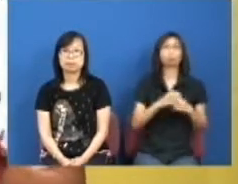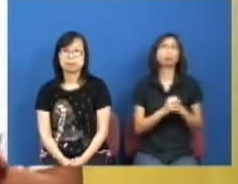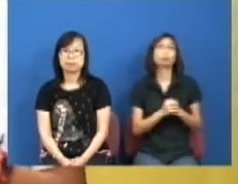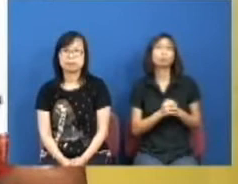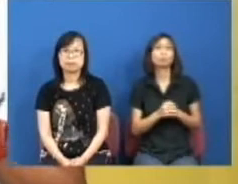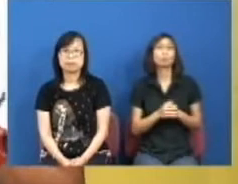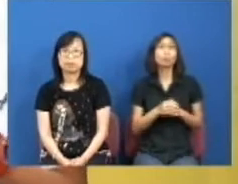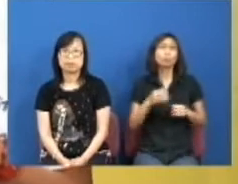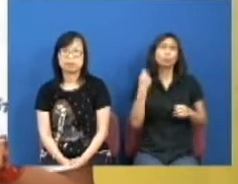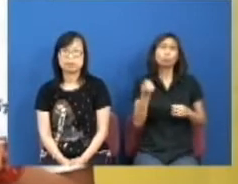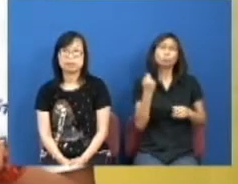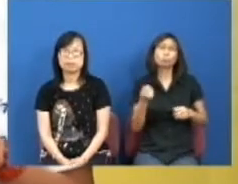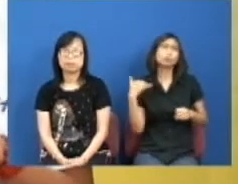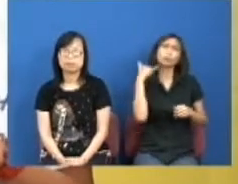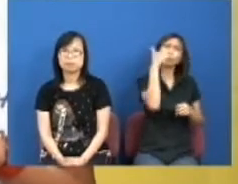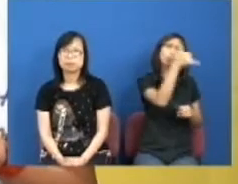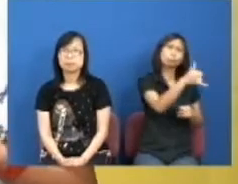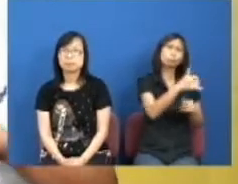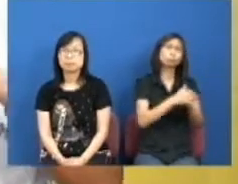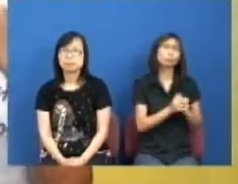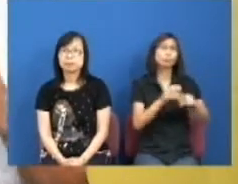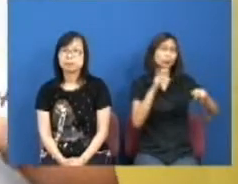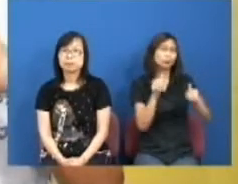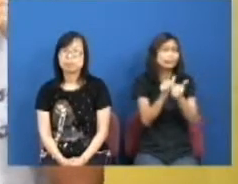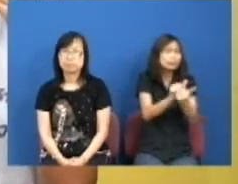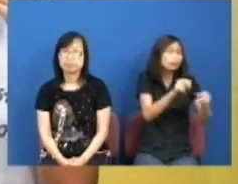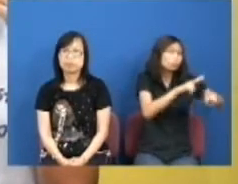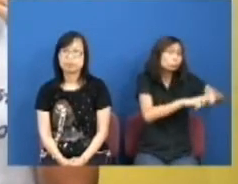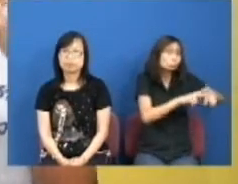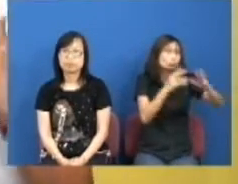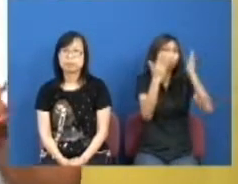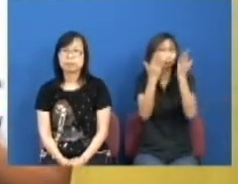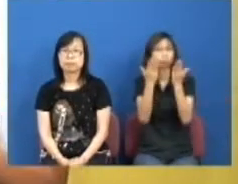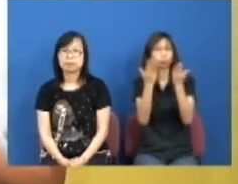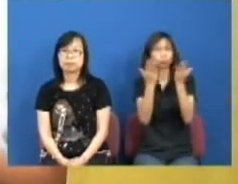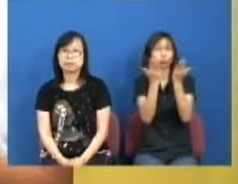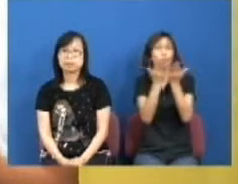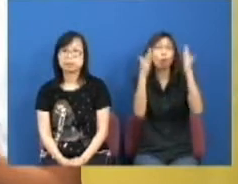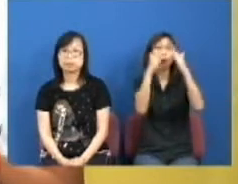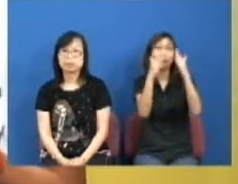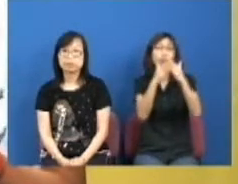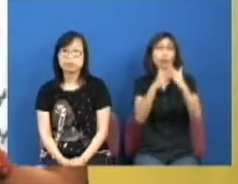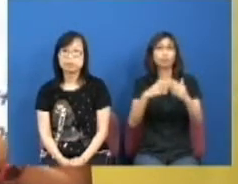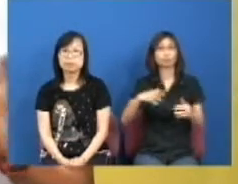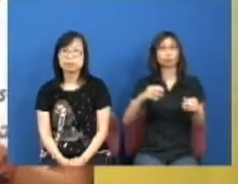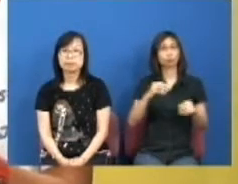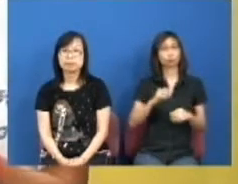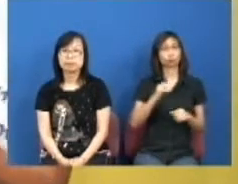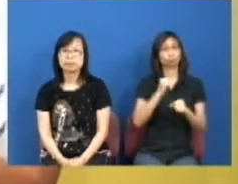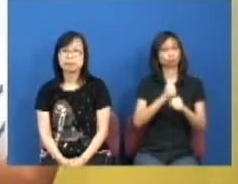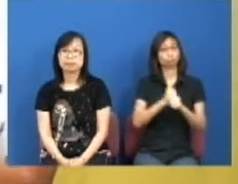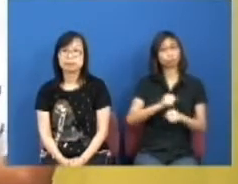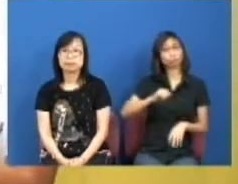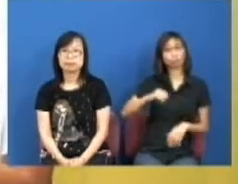咗校長。咁我後屘都會好相信一樣嘢，就係話佢最終即係我係都會。好估就係話佢權力都